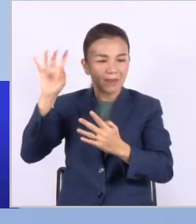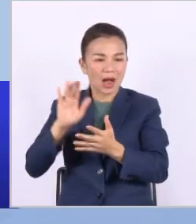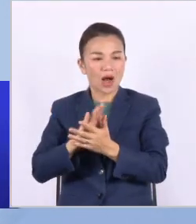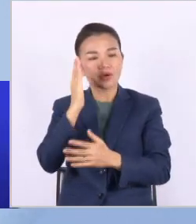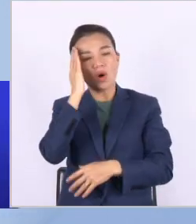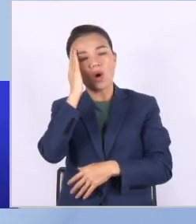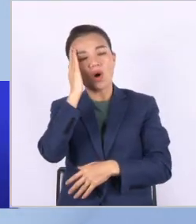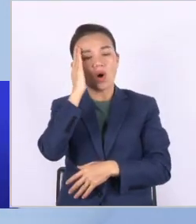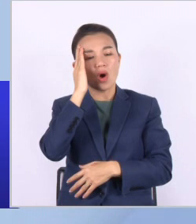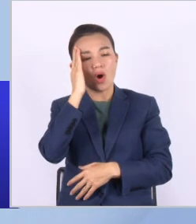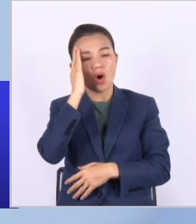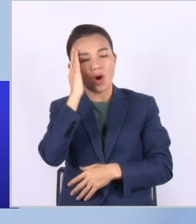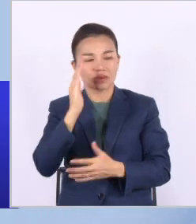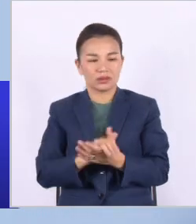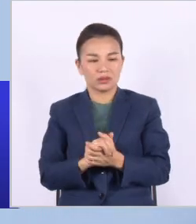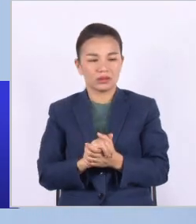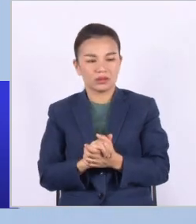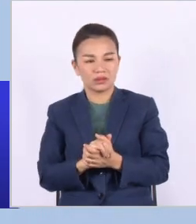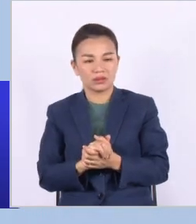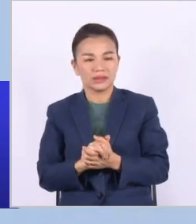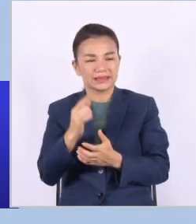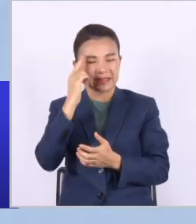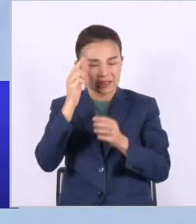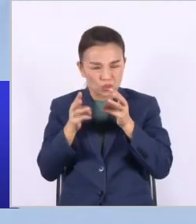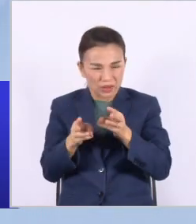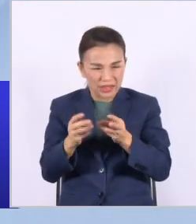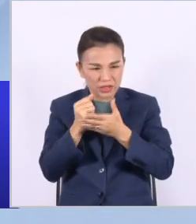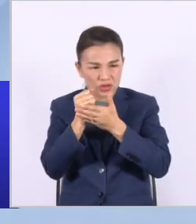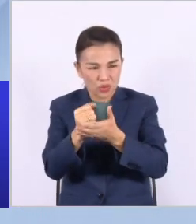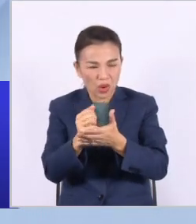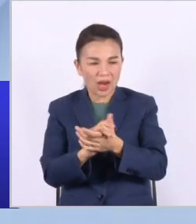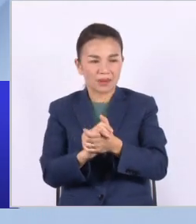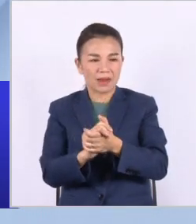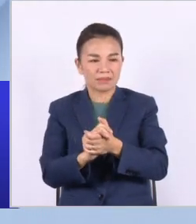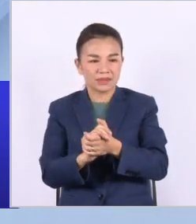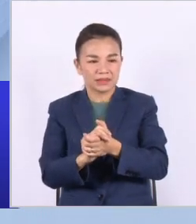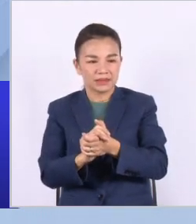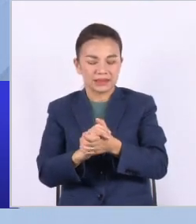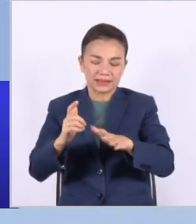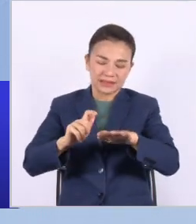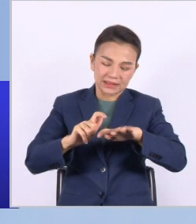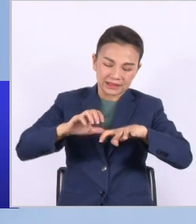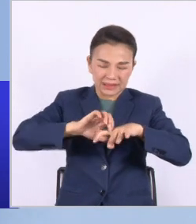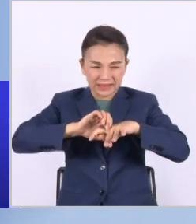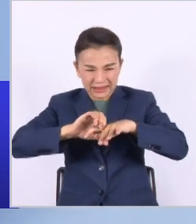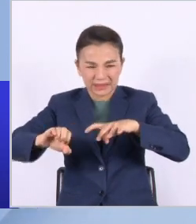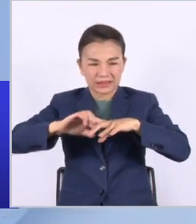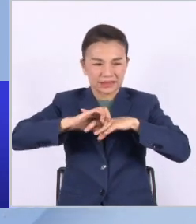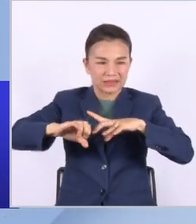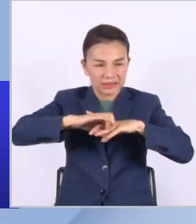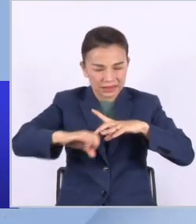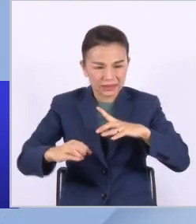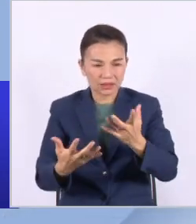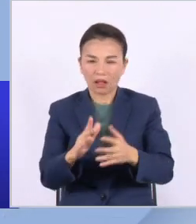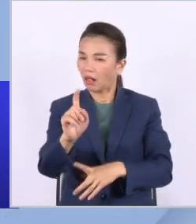แคร่เจ้าหน้าที่เนี่ยก็เข้าไปพยายามหาวิธีช่วยเหลือค่ะด้วยการใช้สเปรย์หล่อลื่นฉีดไปตรงบริเวณนิ้วเอาชิ้นส่วนเหล็กออกจากนิ้วไ